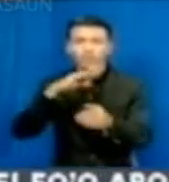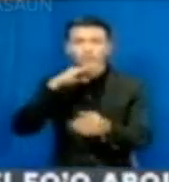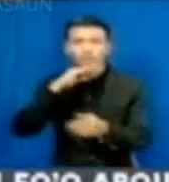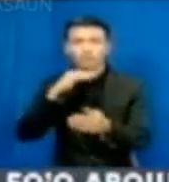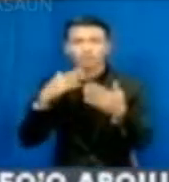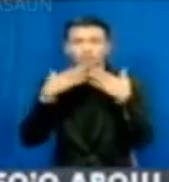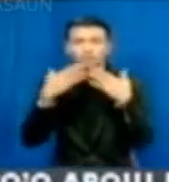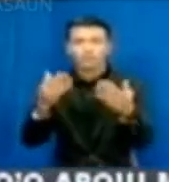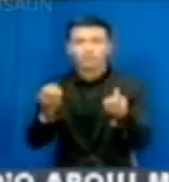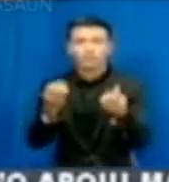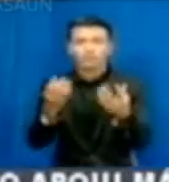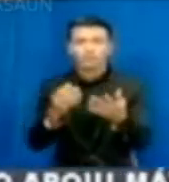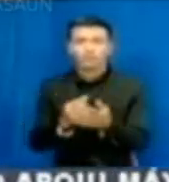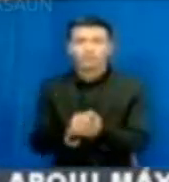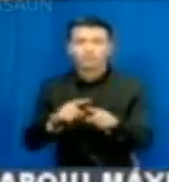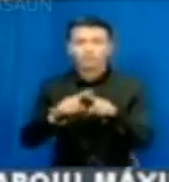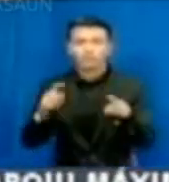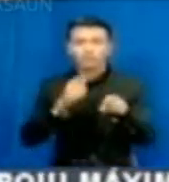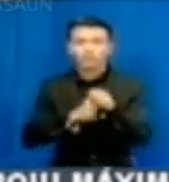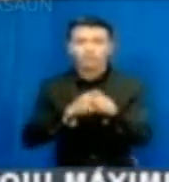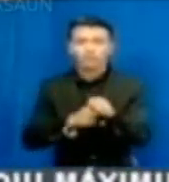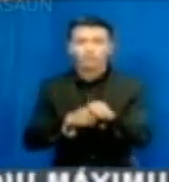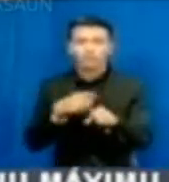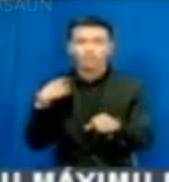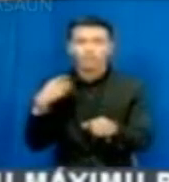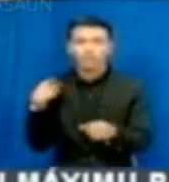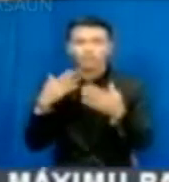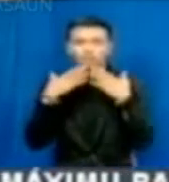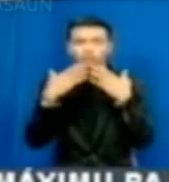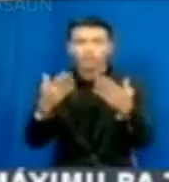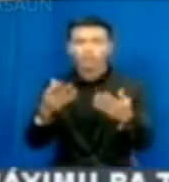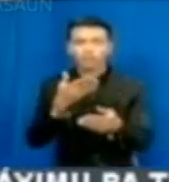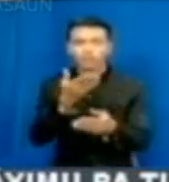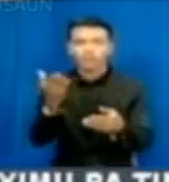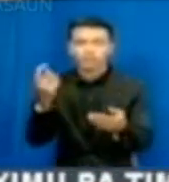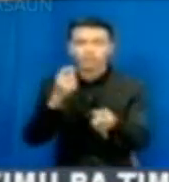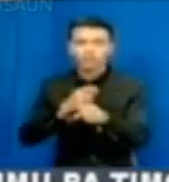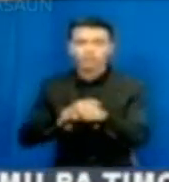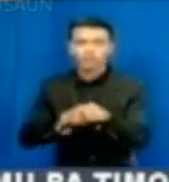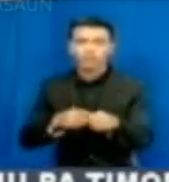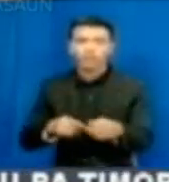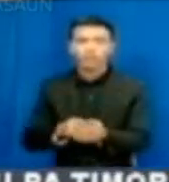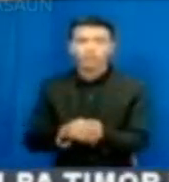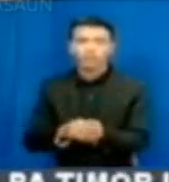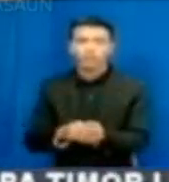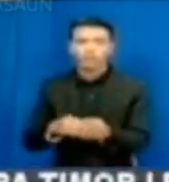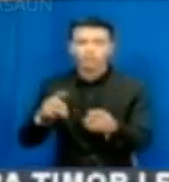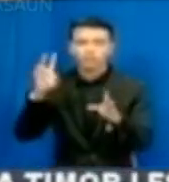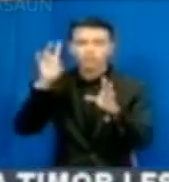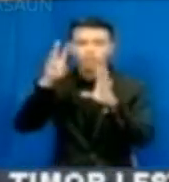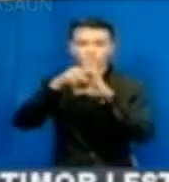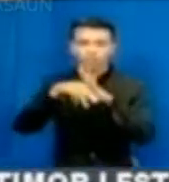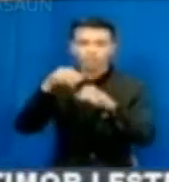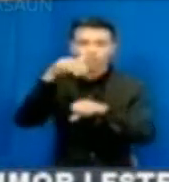Obrigado Barak Interesante Toto Kulia Mabit Tama Kestan Tempu Tama Né Agrade Seperti Tempu Hode Prinses Segment Serti Menutus Bakal Indah